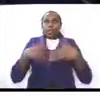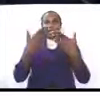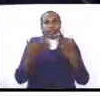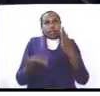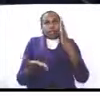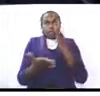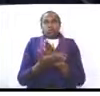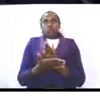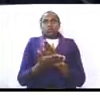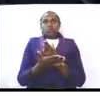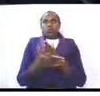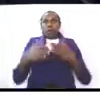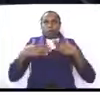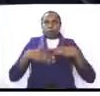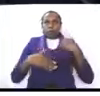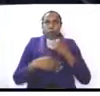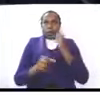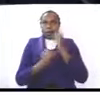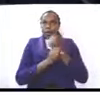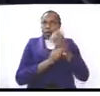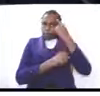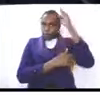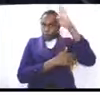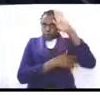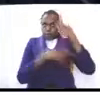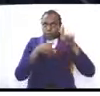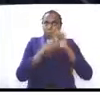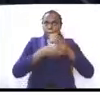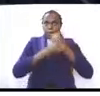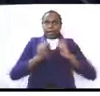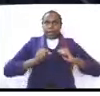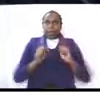Uwavike wa haki wahudumu wako.